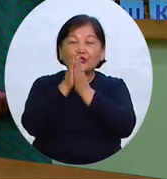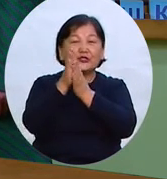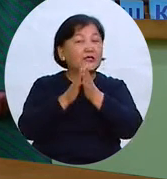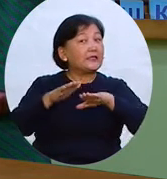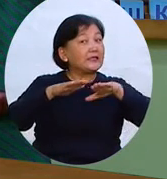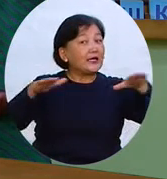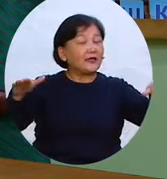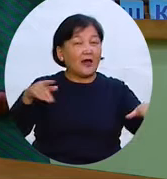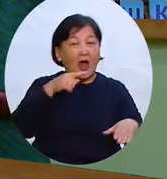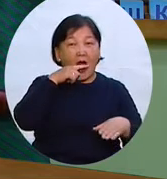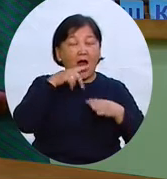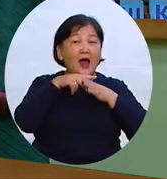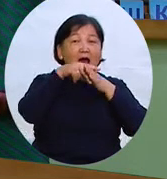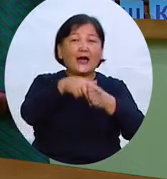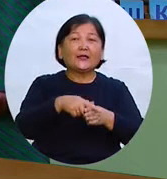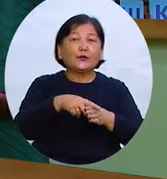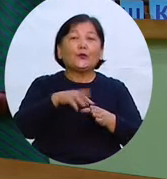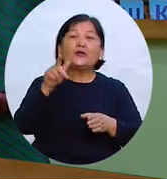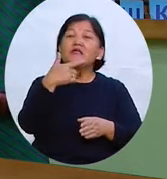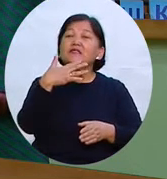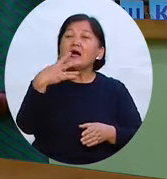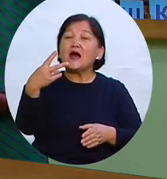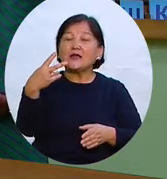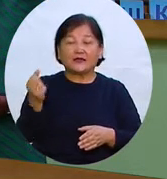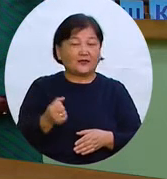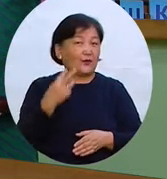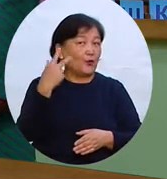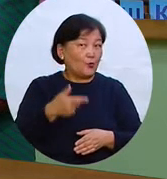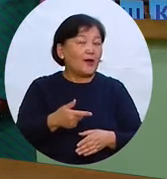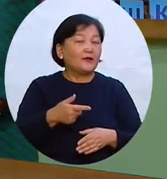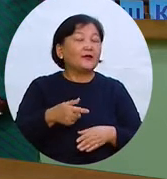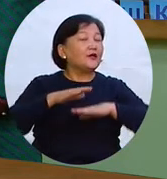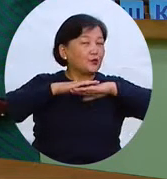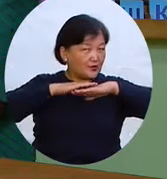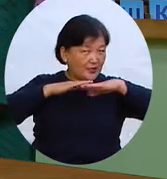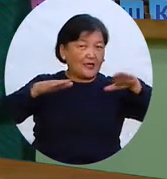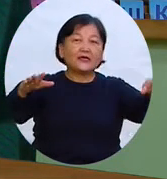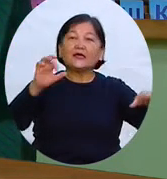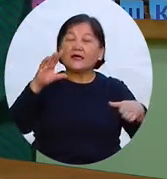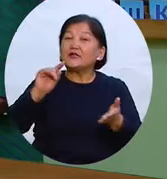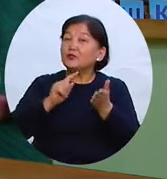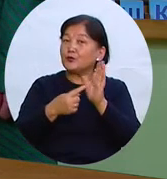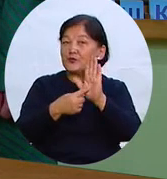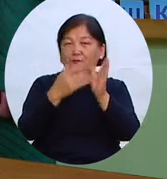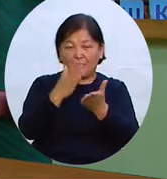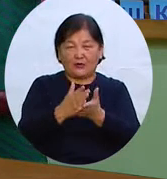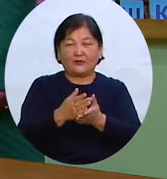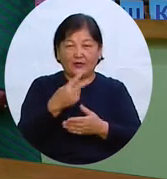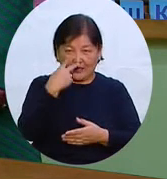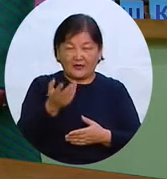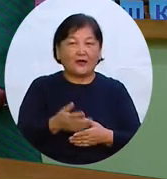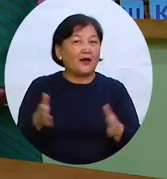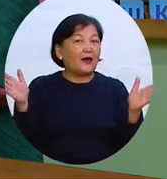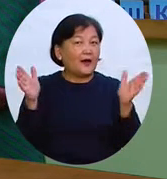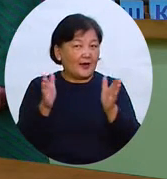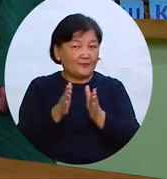шүлгэрээ энэ уудам талыг юу гэж өөрөөр мэдэрч дүрсэлсэн байв нэ? За, хамтдаа